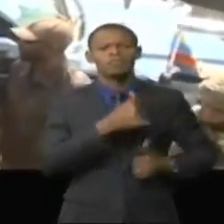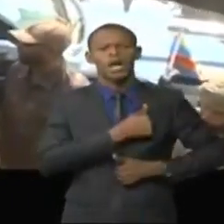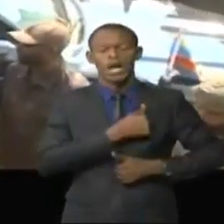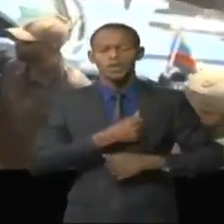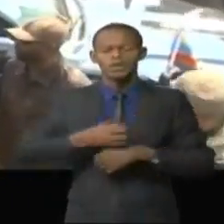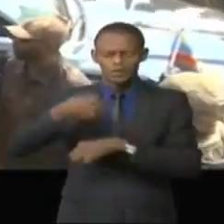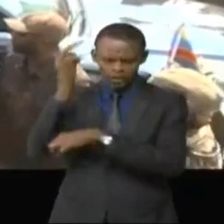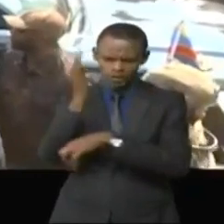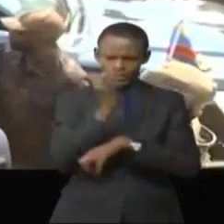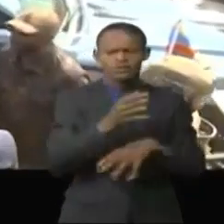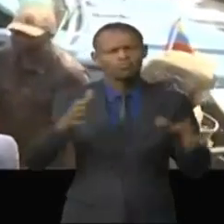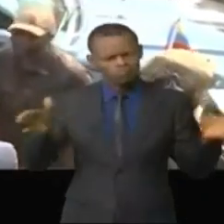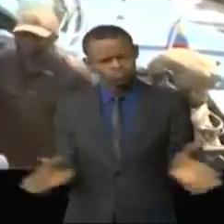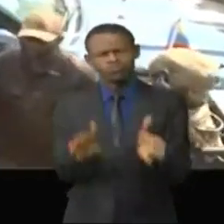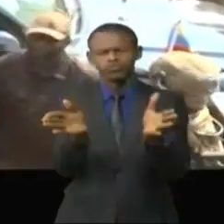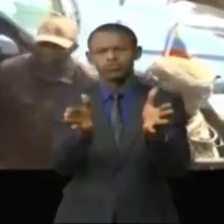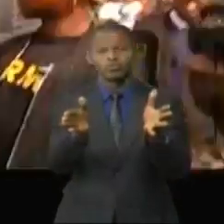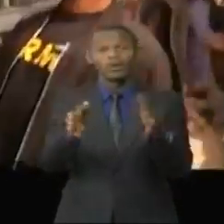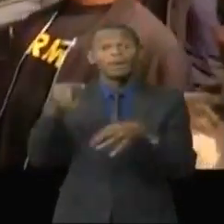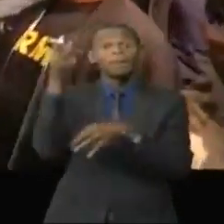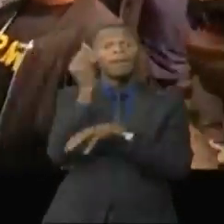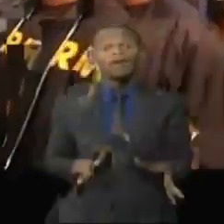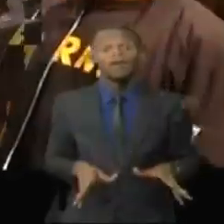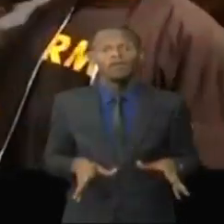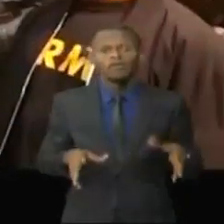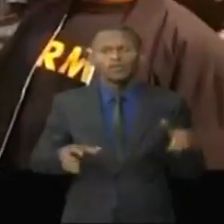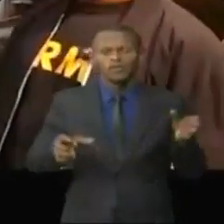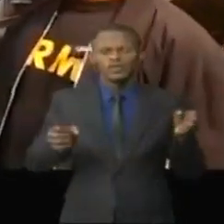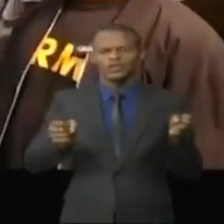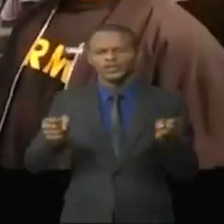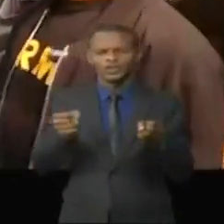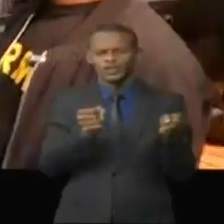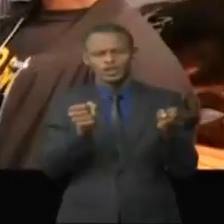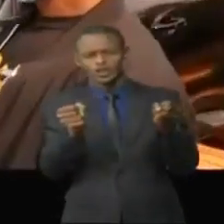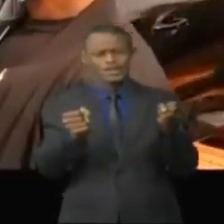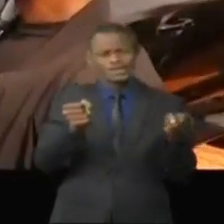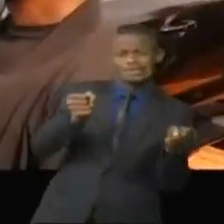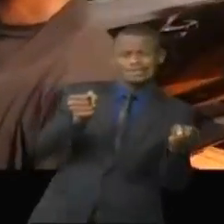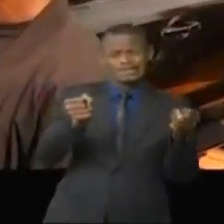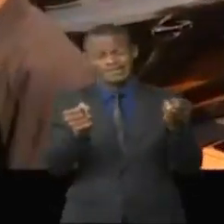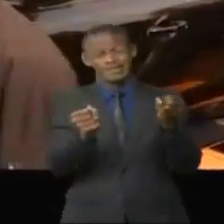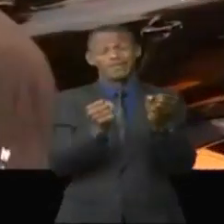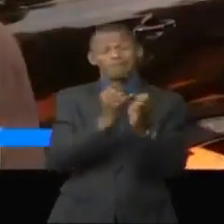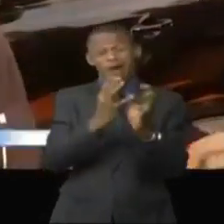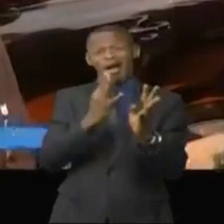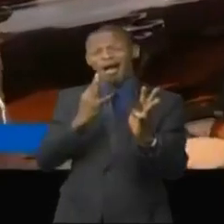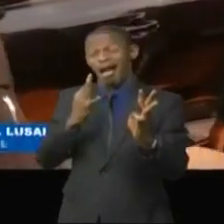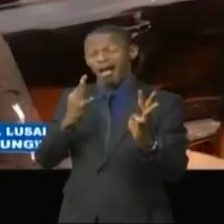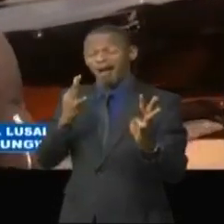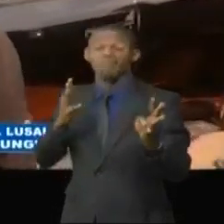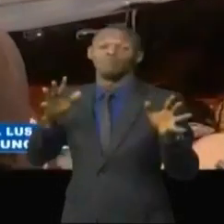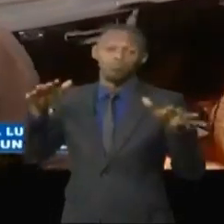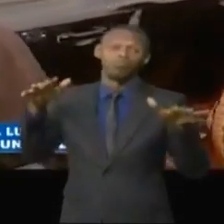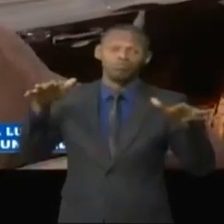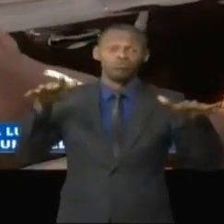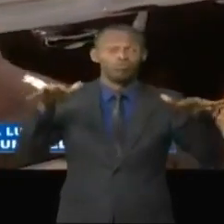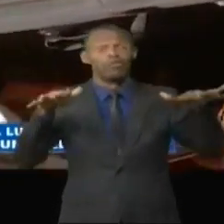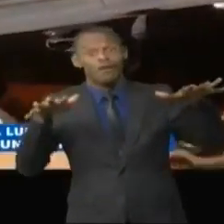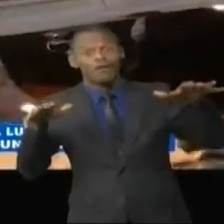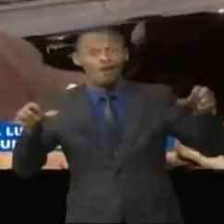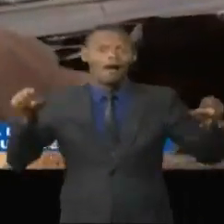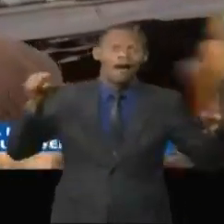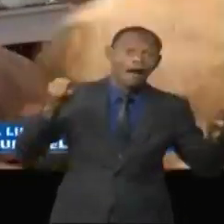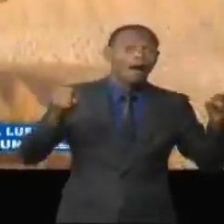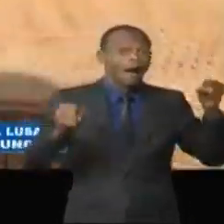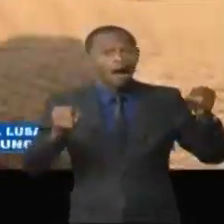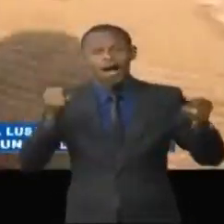terminé, le cortège présidentiel noyé dans la foule a eu du mal à se frayer un chemin pour poursuivre son itinérance dans d'autres